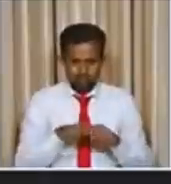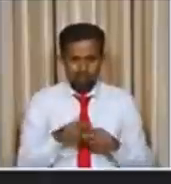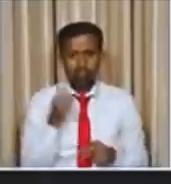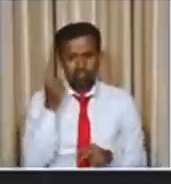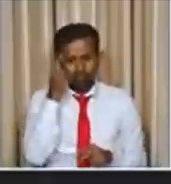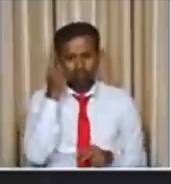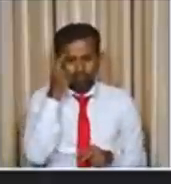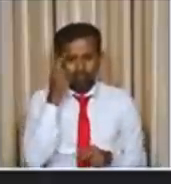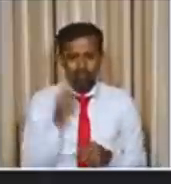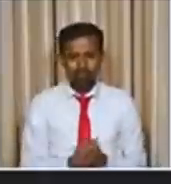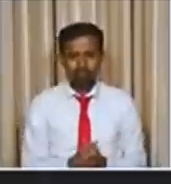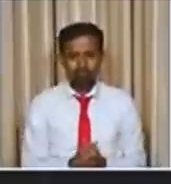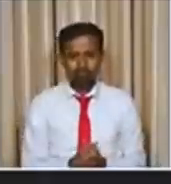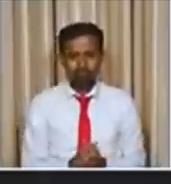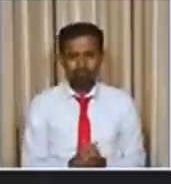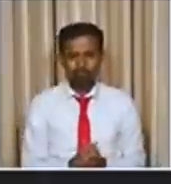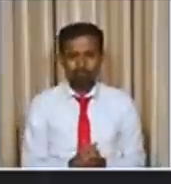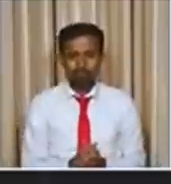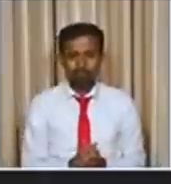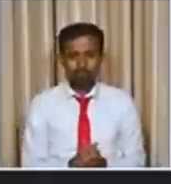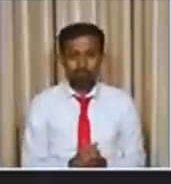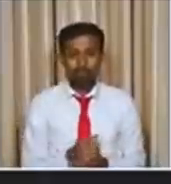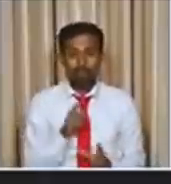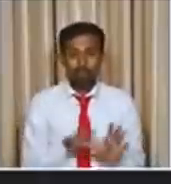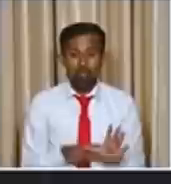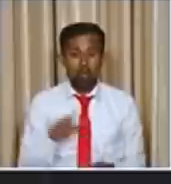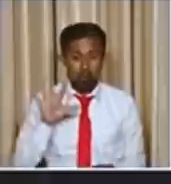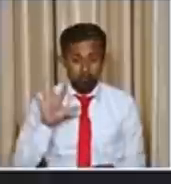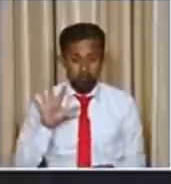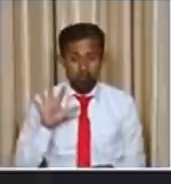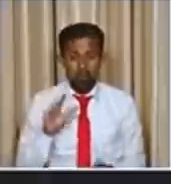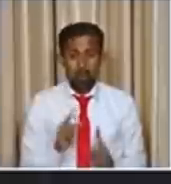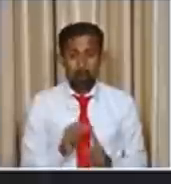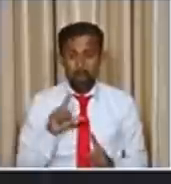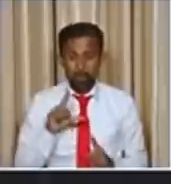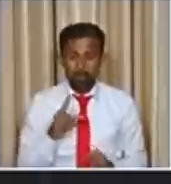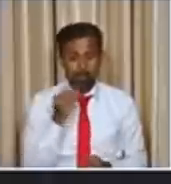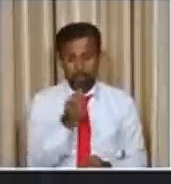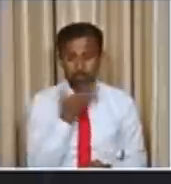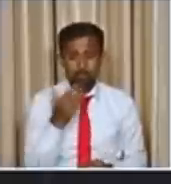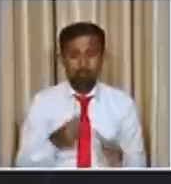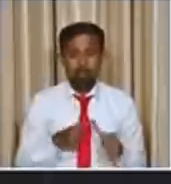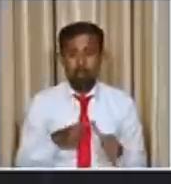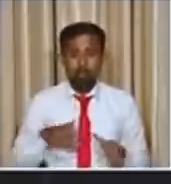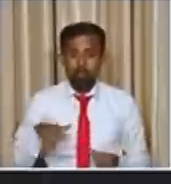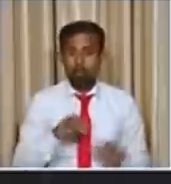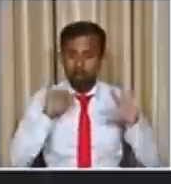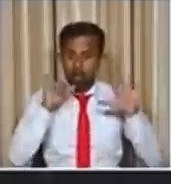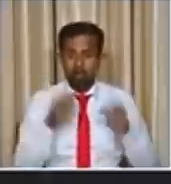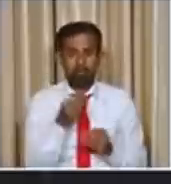தெரியுமா, உங்களுக்கு 5 வருஷம்க்கு 7% கொடுக்க இயலாமே போனேன். நான் கலபடையில 6 ஏக்கர் கொடுத்தாச்சு, 6 ஏக்கர்.